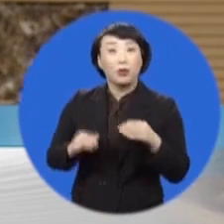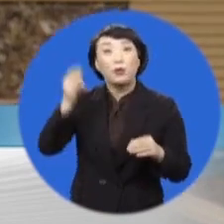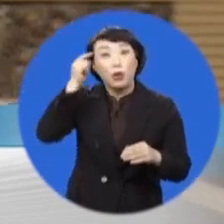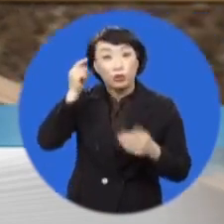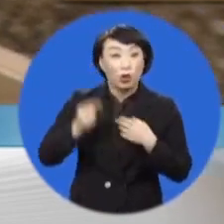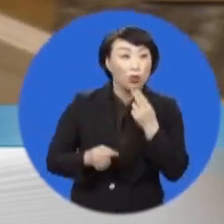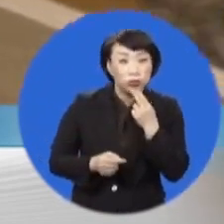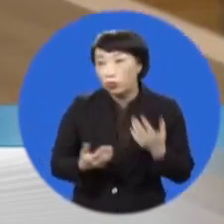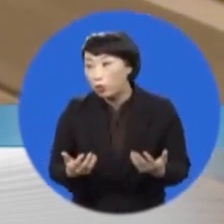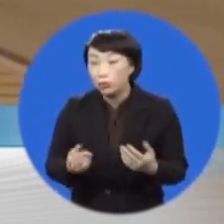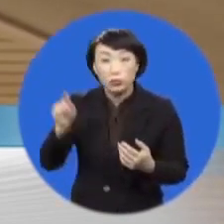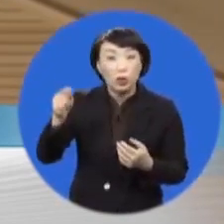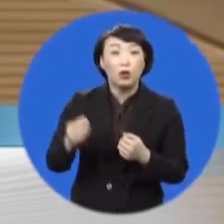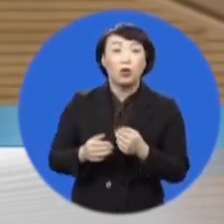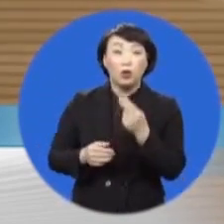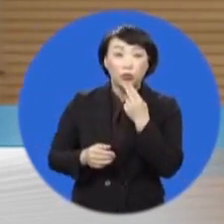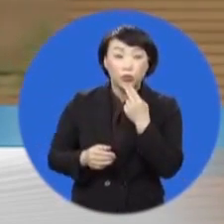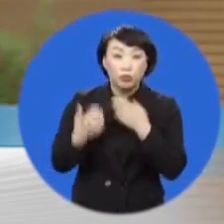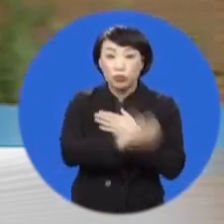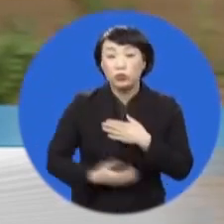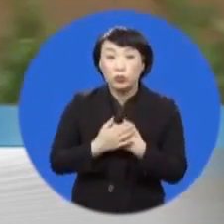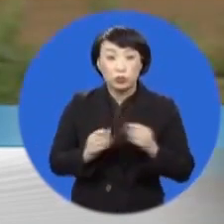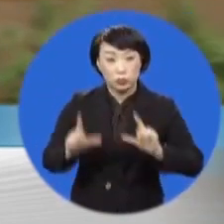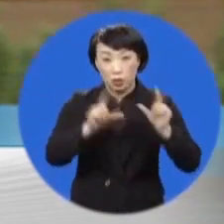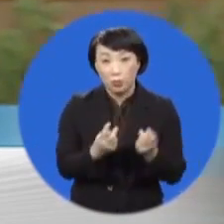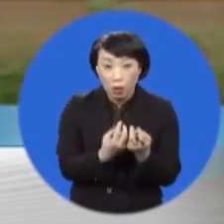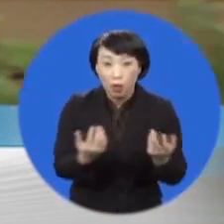없음은 욕심이 살 킥이 없으니